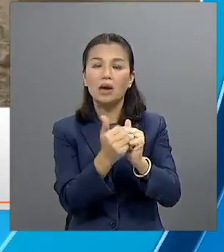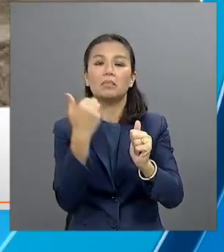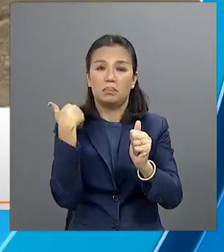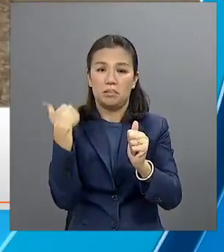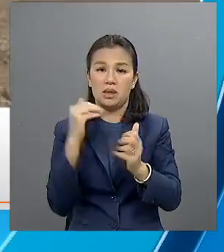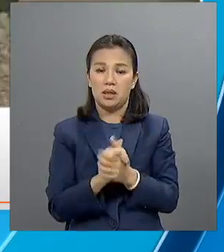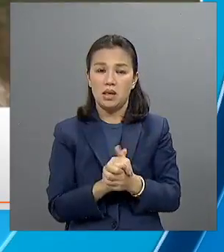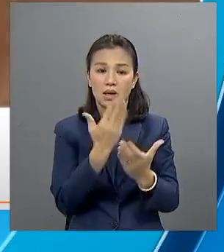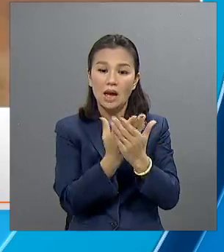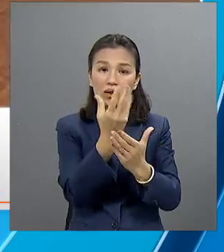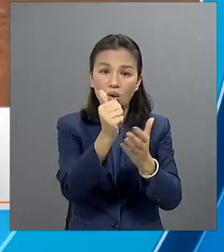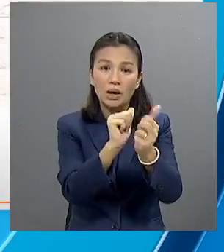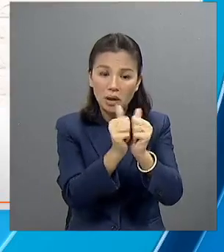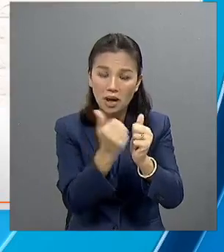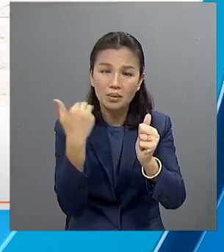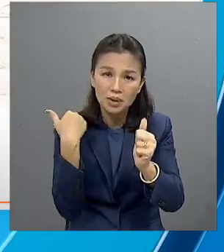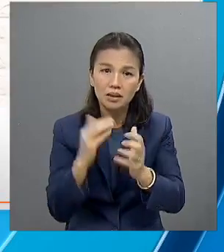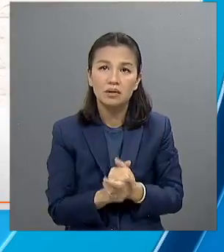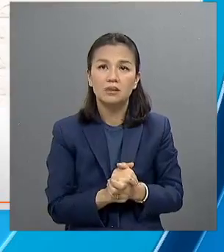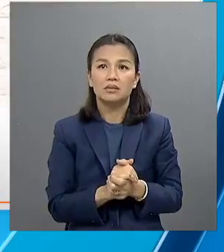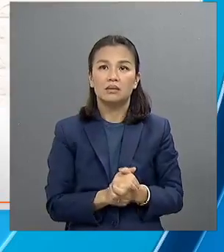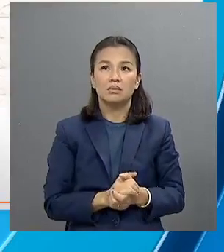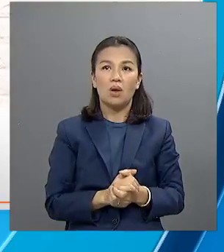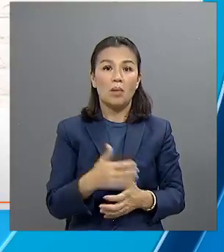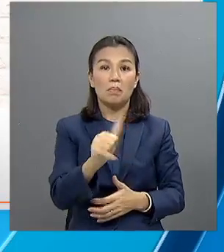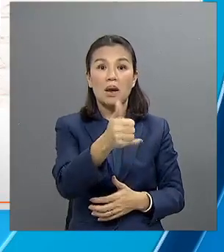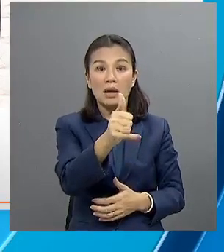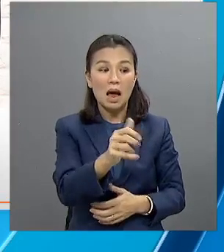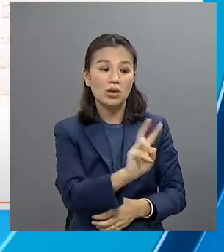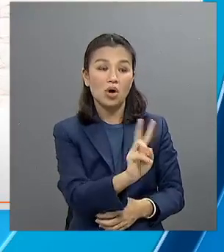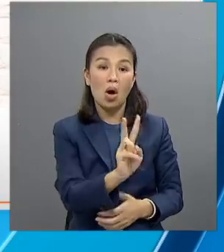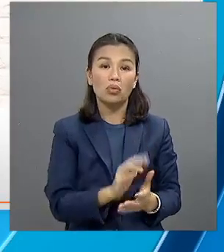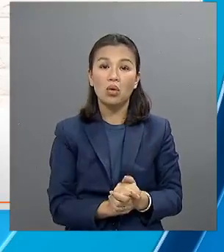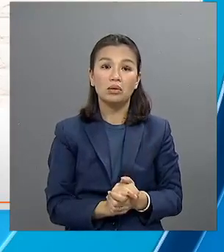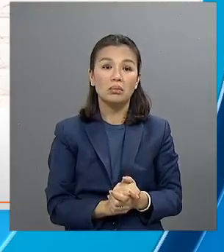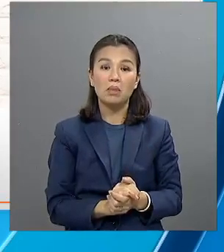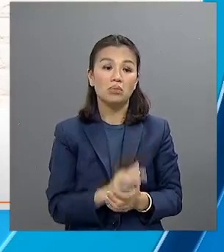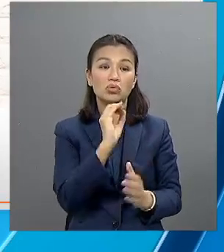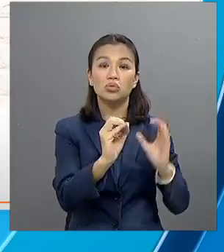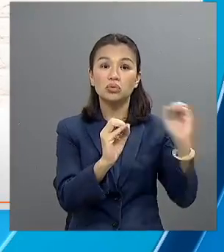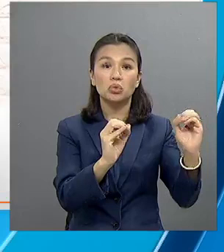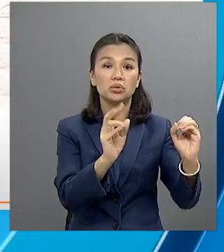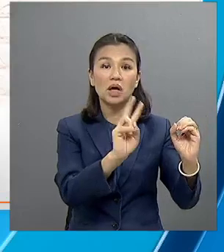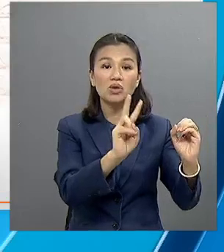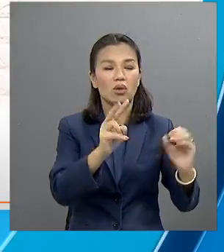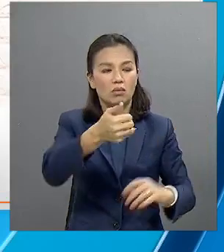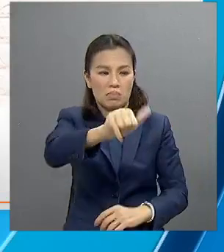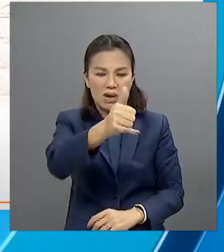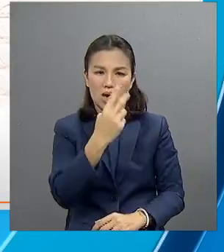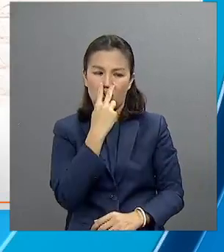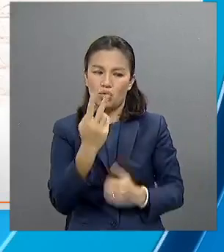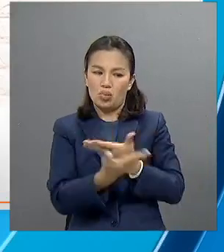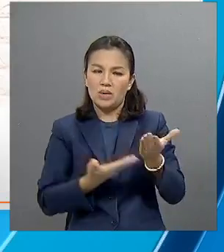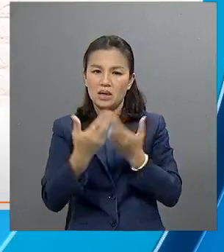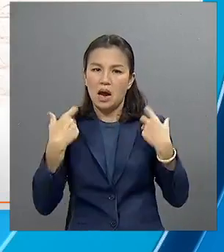ทางส่วนของราชการนี่อาจจะหมดสิทธิ์ทั้งสองเจ้าเอาว่าอย่างนั้นเถอะถูกไหมดังนั้นต้องมาพิจารณากันนะคะอ้าวก็เป็นไปตามตัวบทก